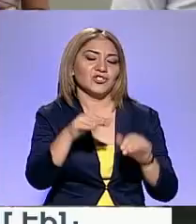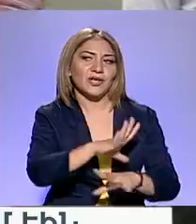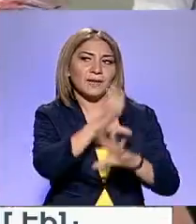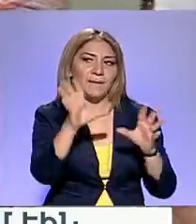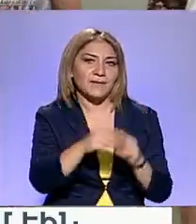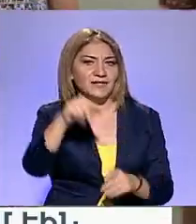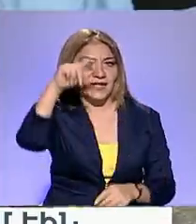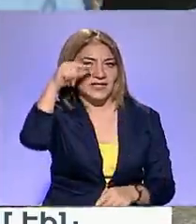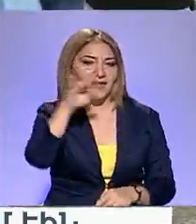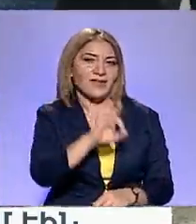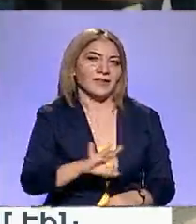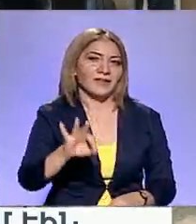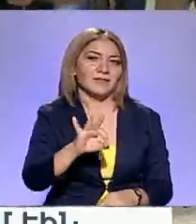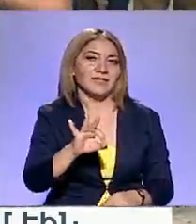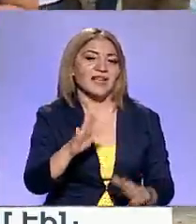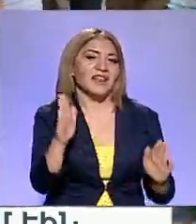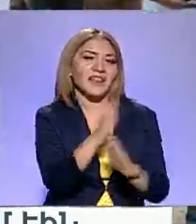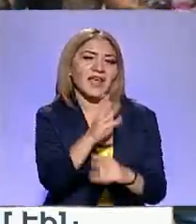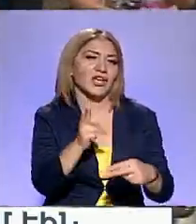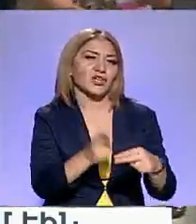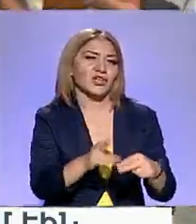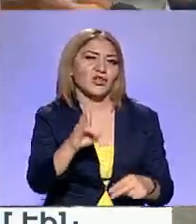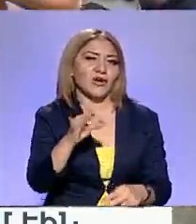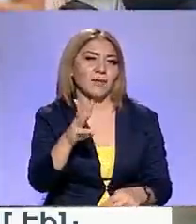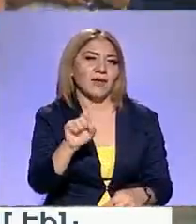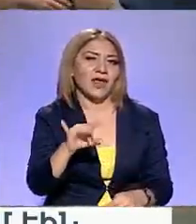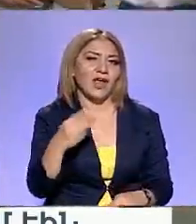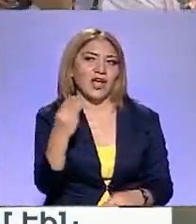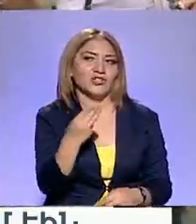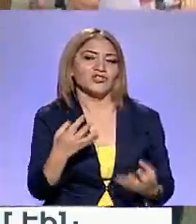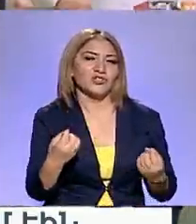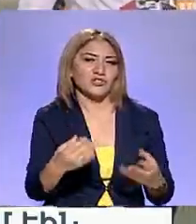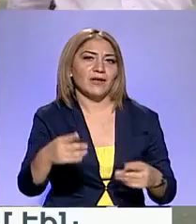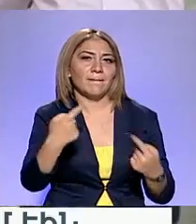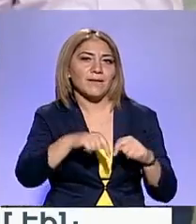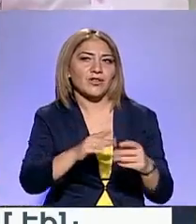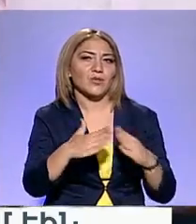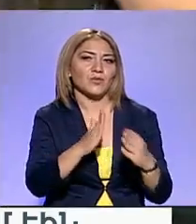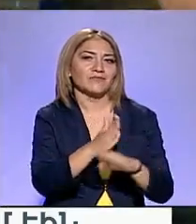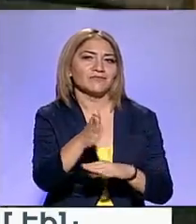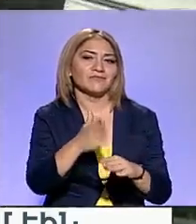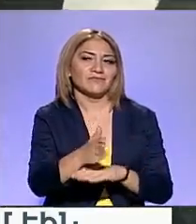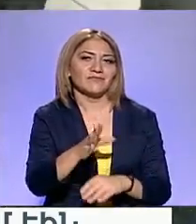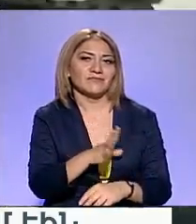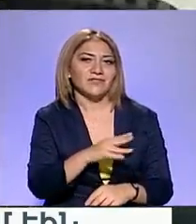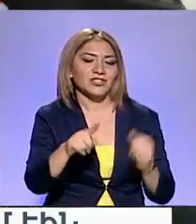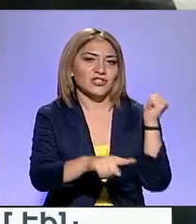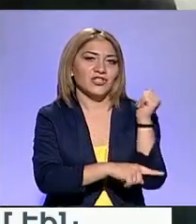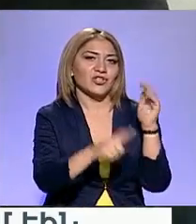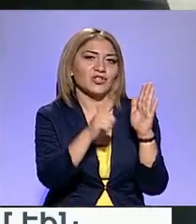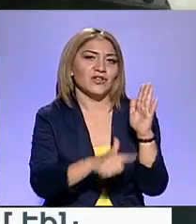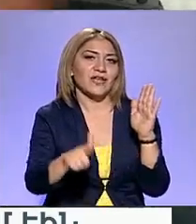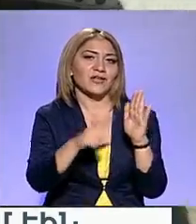միասին հանուն Երևանի։ Եղանակն էլ չի խանգարում, նոր քարաշում դեռ անցնելու են բակից բակ, տնից տուն։ Դաշնակցության ցանկում